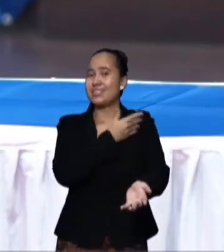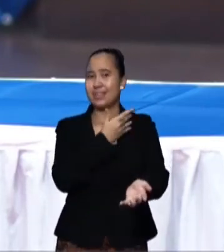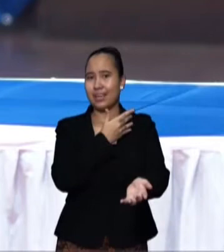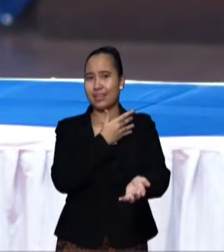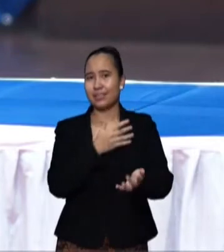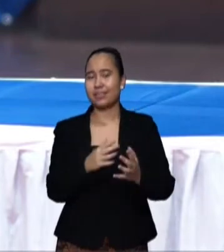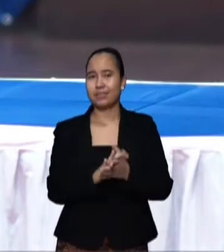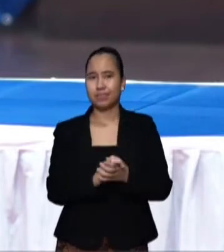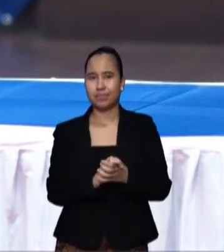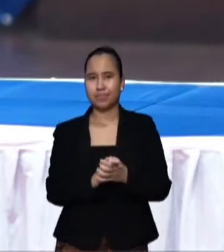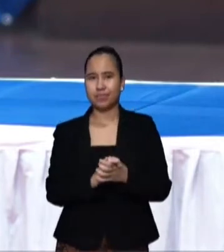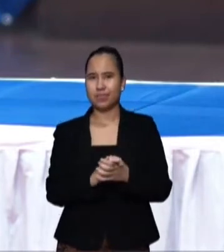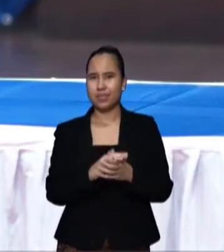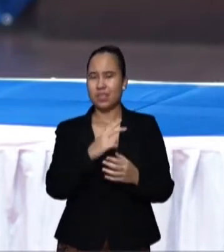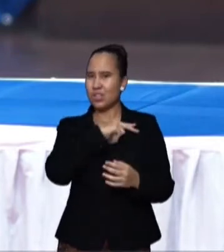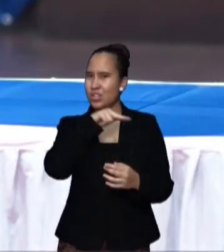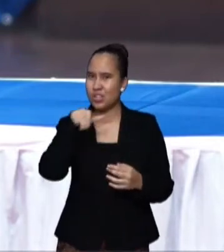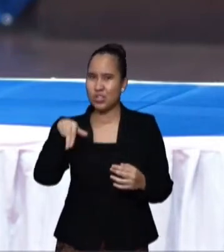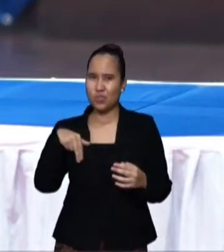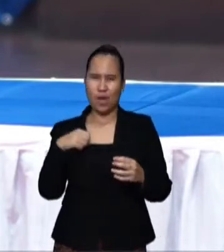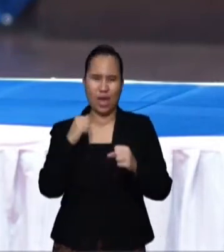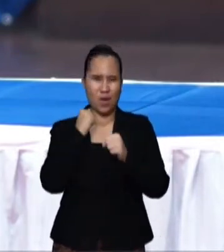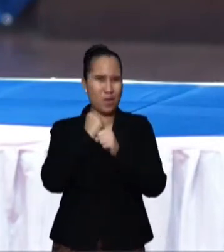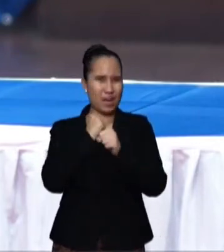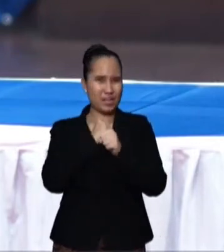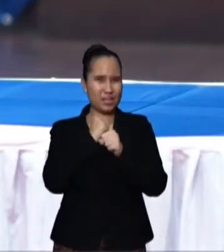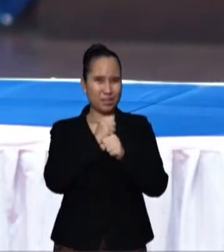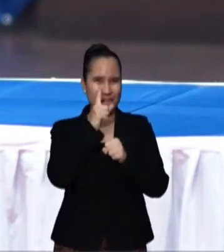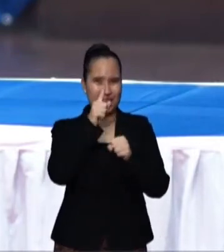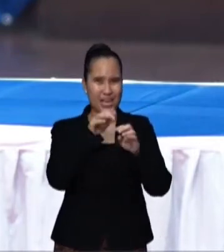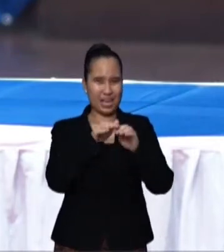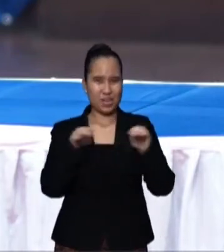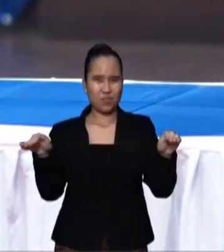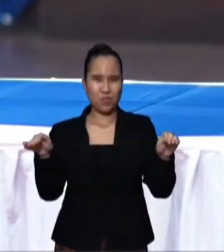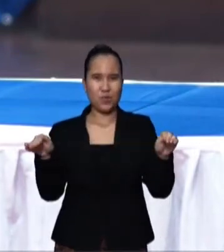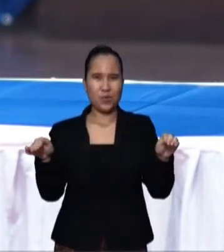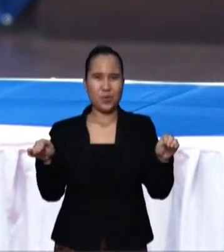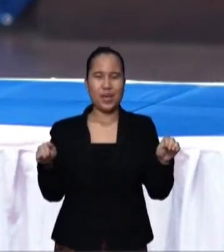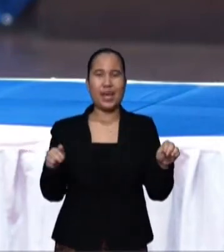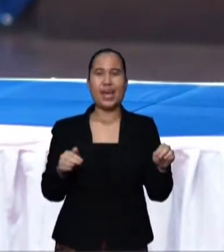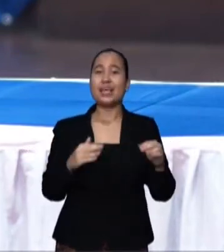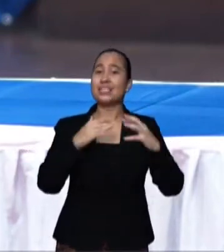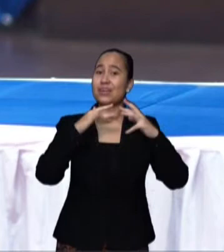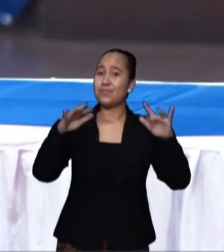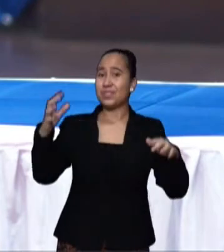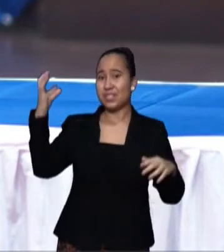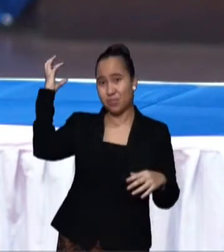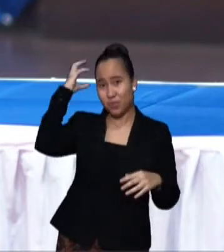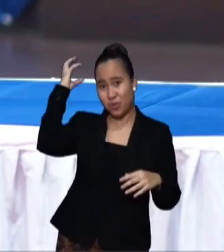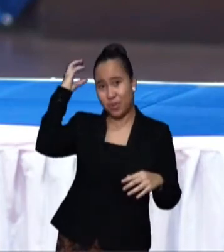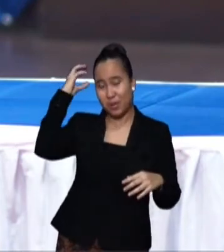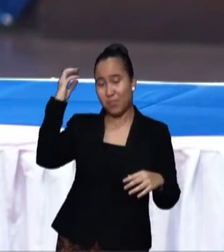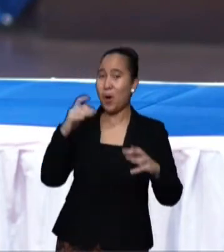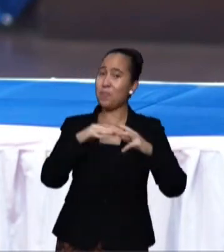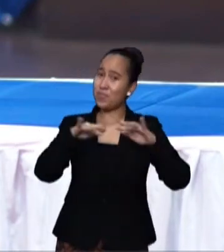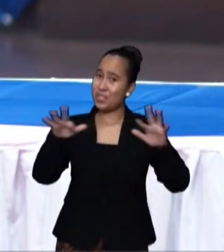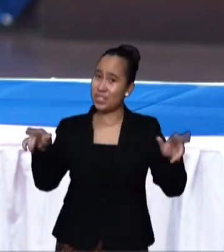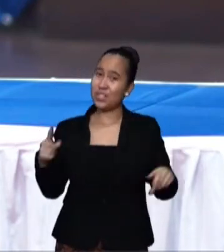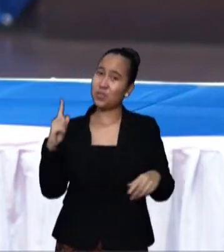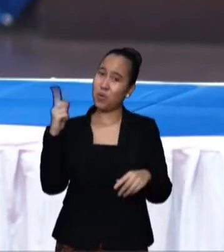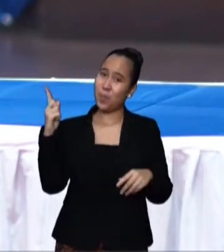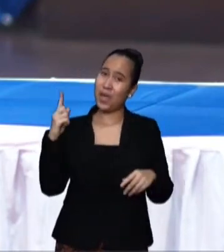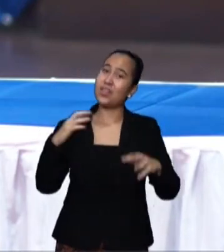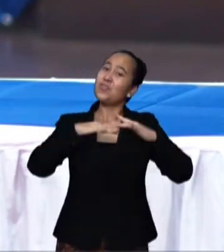één niveau. Er zijn verschillende vraagstukken die op verschillende momenten spelen, in verschillende plekken.